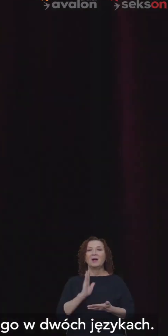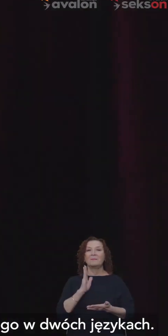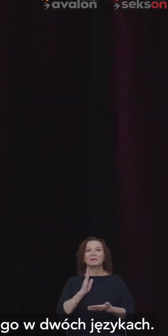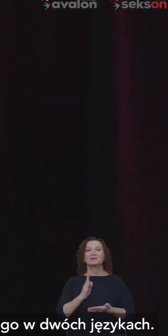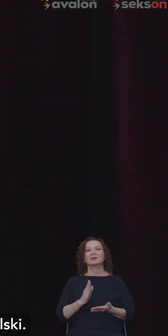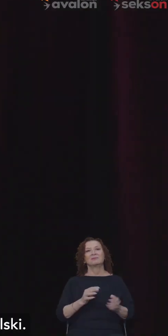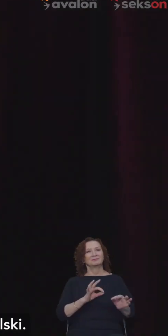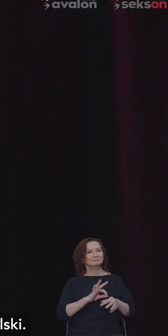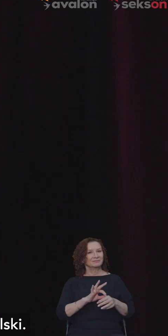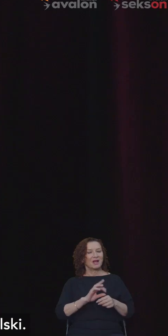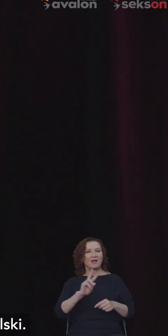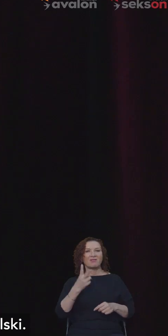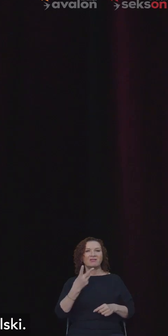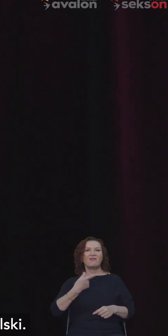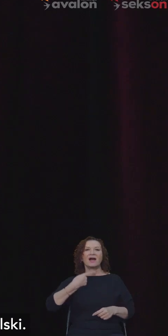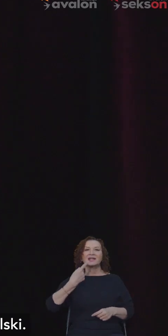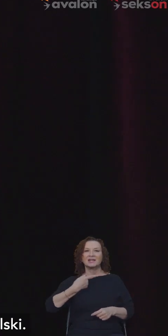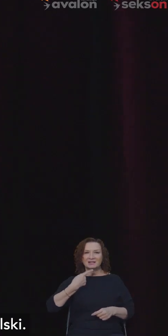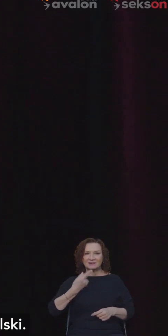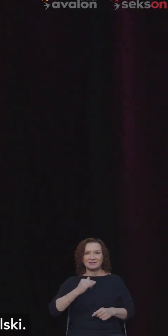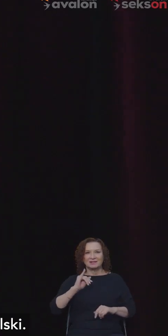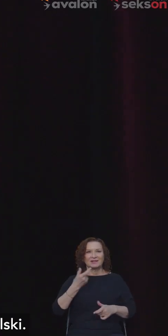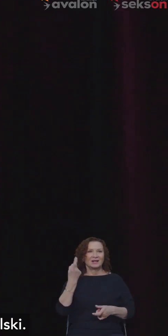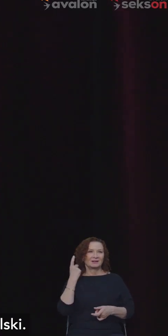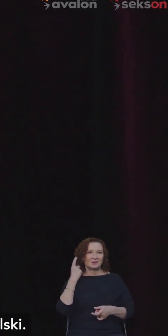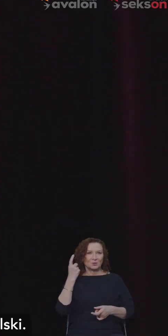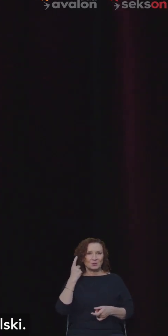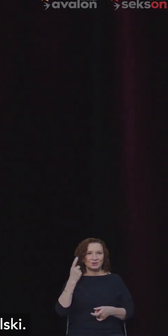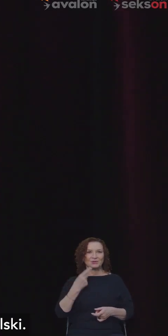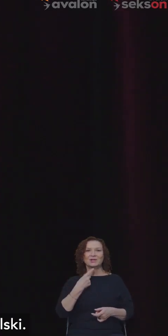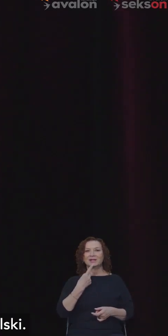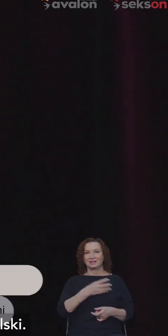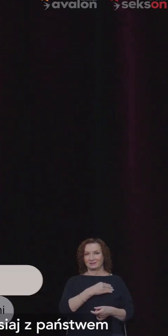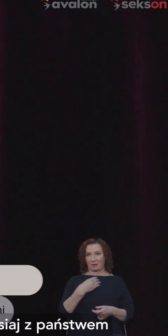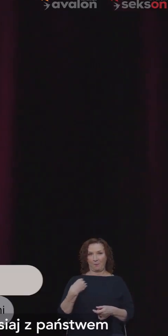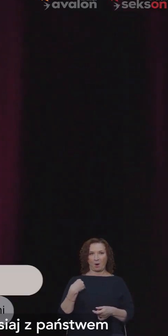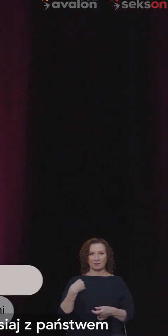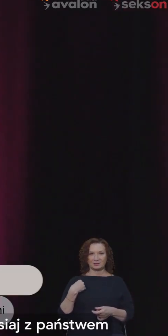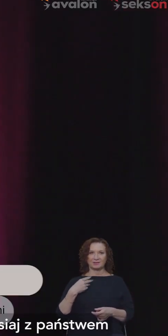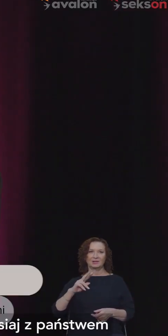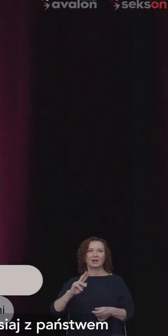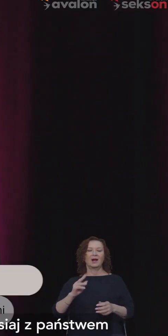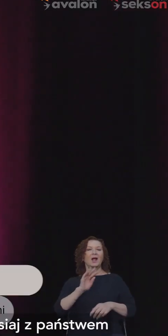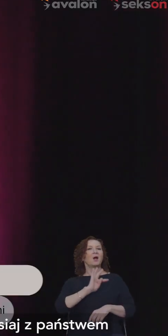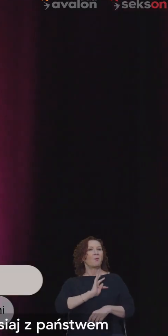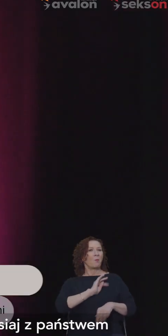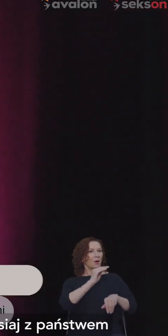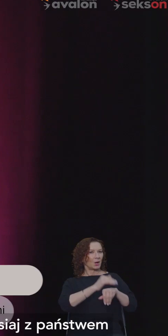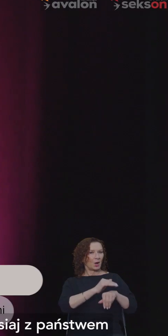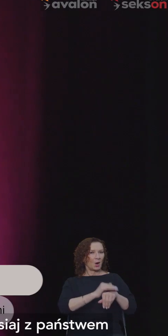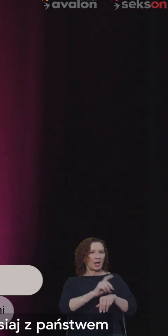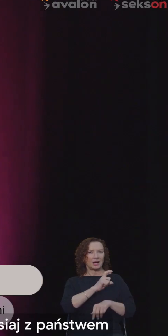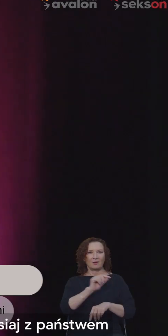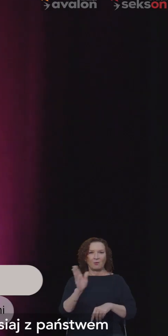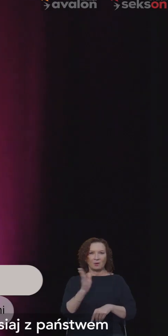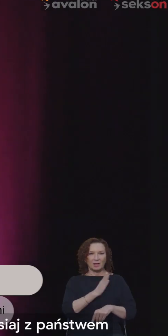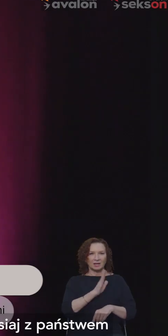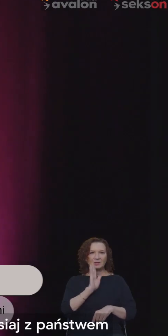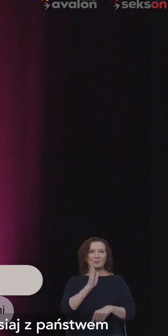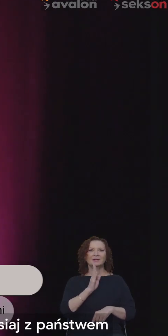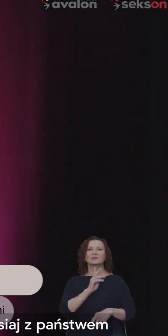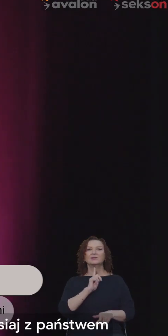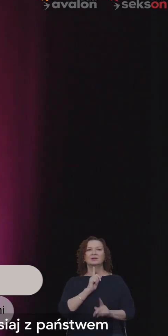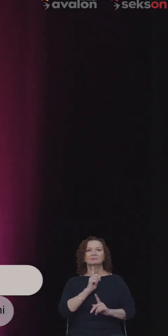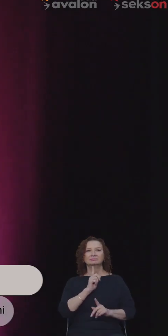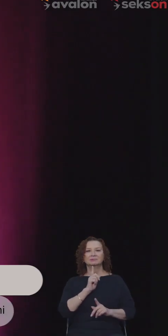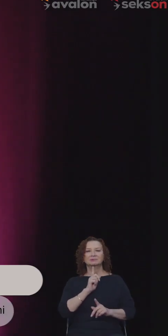językach. Jeden język, tak jak Państwo słyszycie, język polski. Natomiast mój kolega Łukasz będzie się porozumiewać dzisiaj